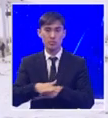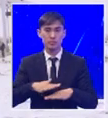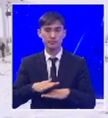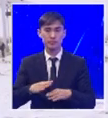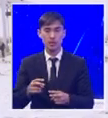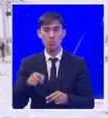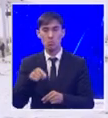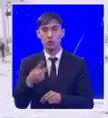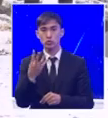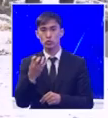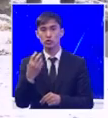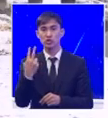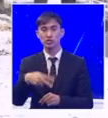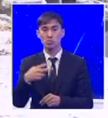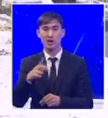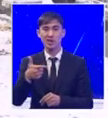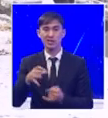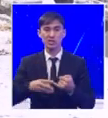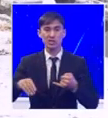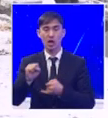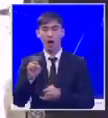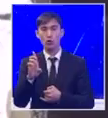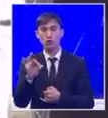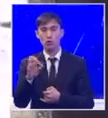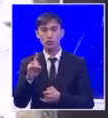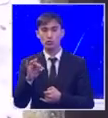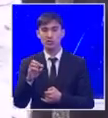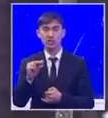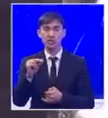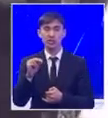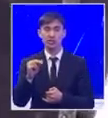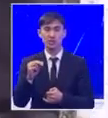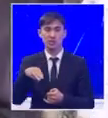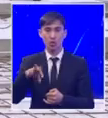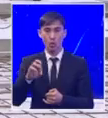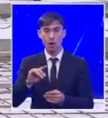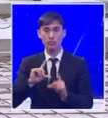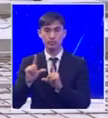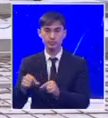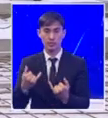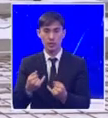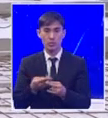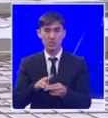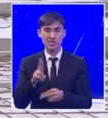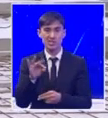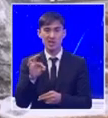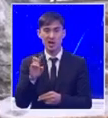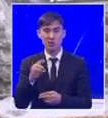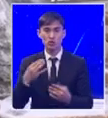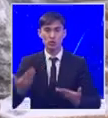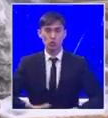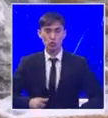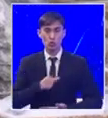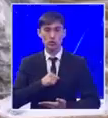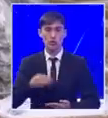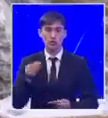қарасты 1420 гектар жер Ақсу Агро Холдинг жауапкершілік шектеулі серіктестігіне өтіп кеткен. Содан қызылағаш тұрғындары өз қалталарынан